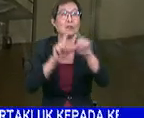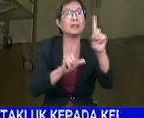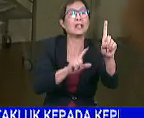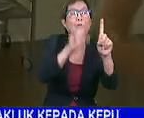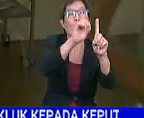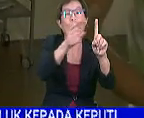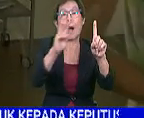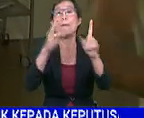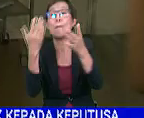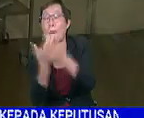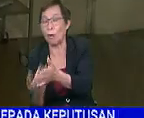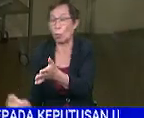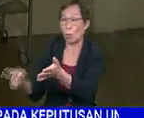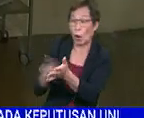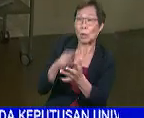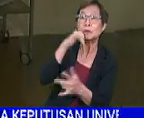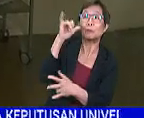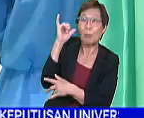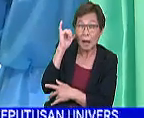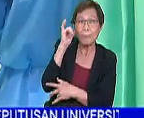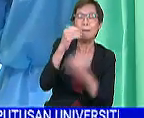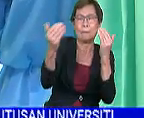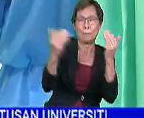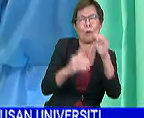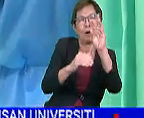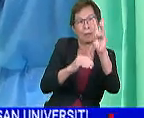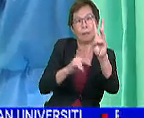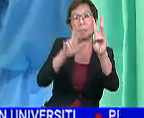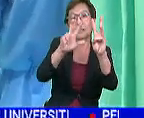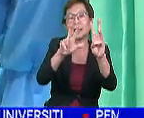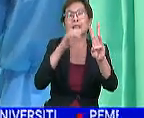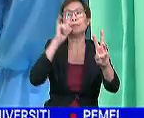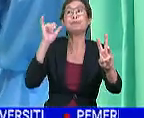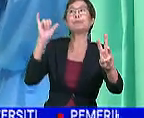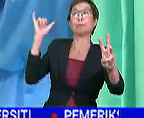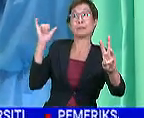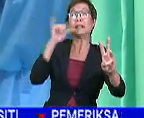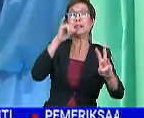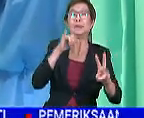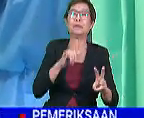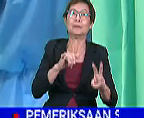bararu covid-19 direkodkan di Labuan semalam berbanding 63 kes hari